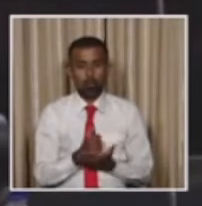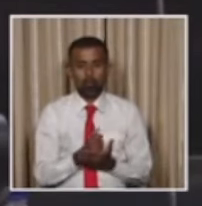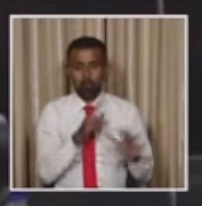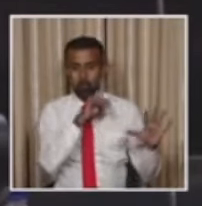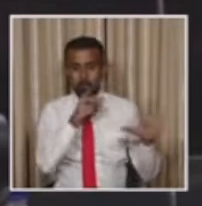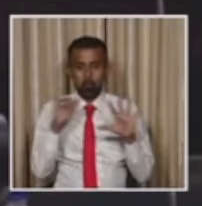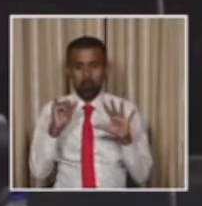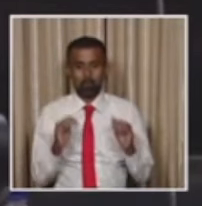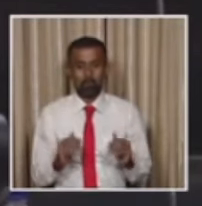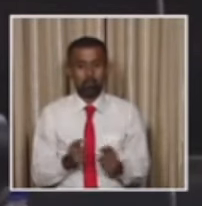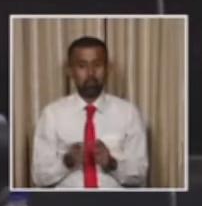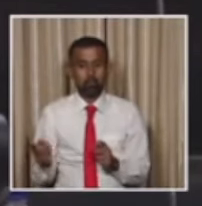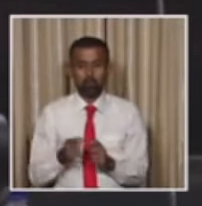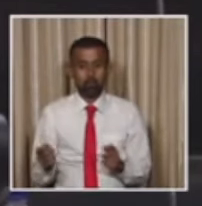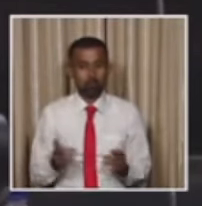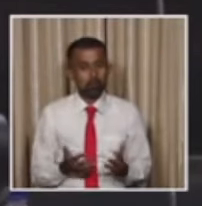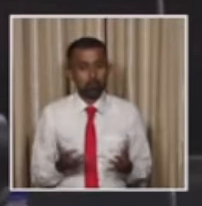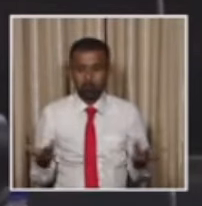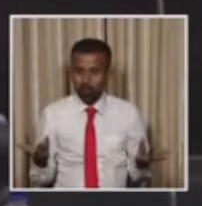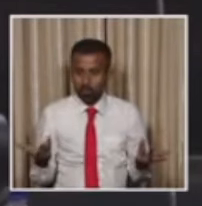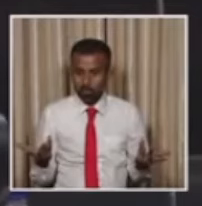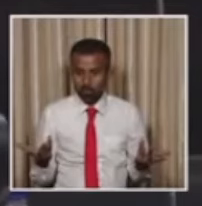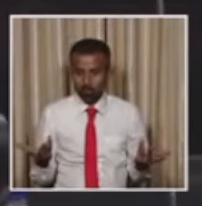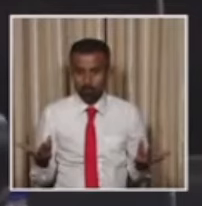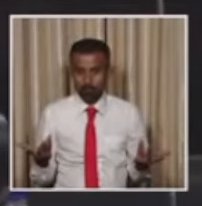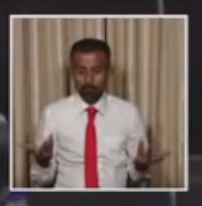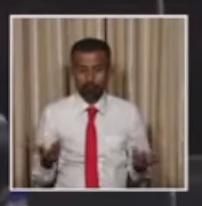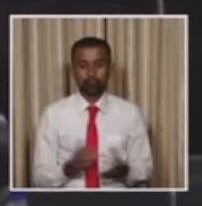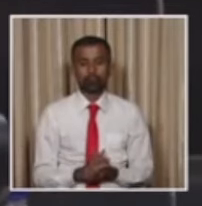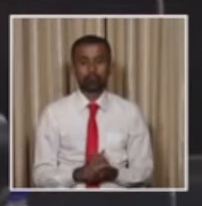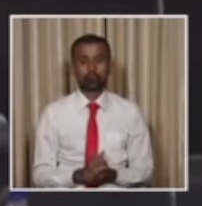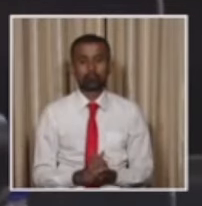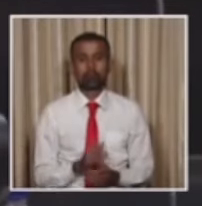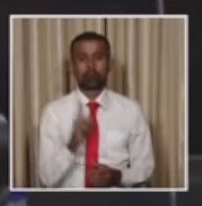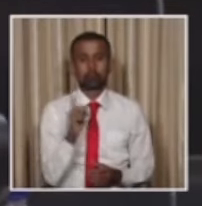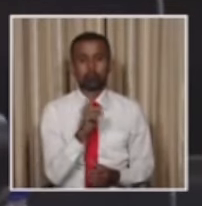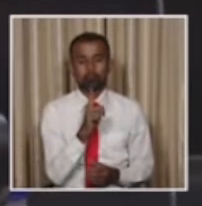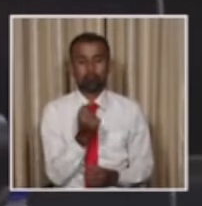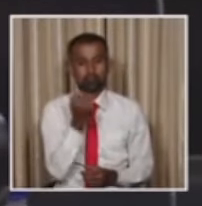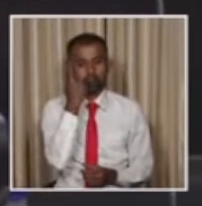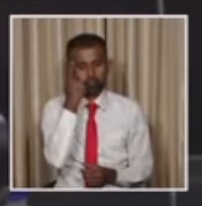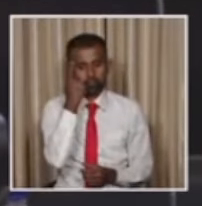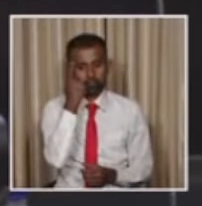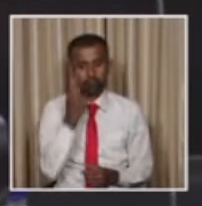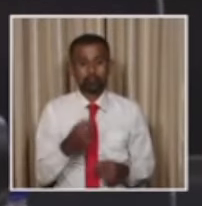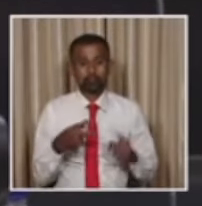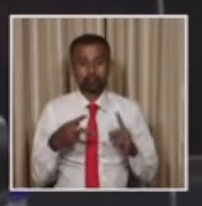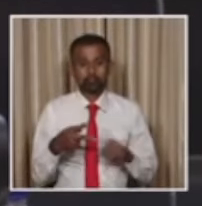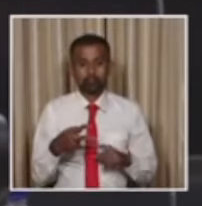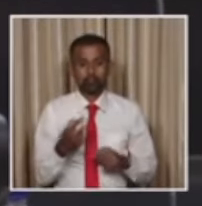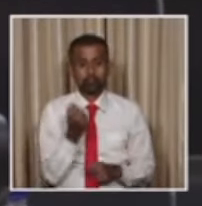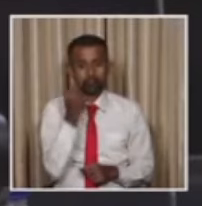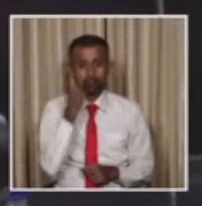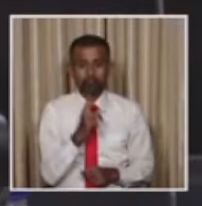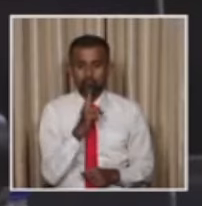මාසයකින් පස්සේ නැවත මේක ගෙවා ගන්න හැකියාවක් නැති නිසා. ඒක තමයි පළවෙනි යෝජනාව. දෙවනි